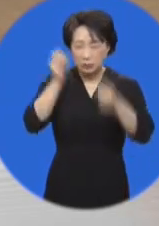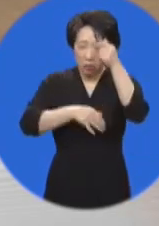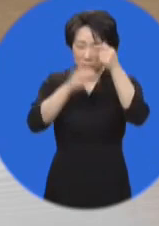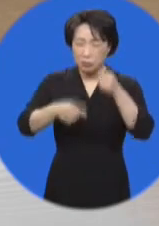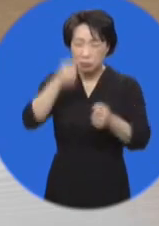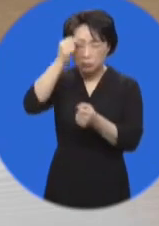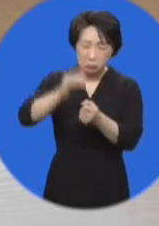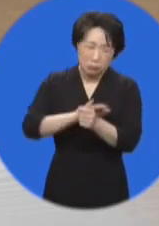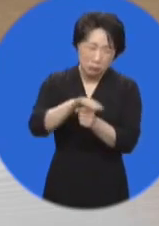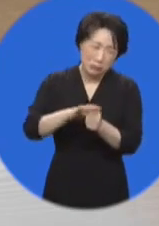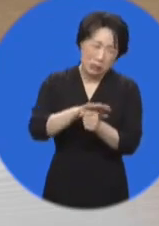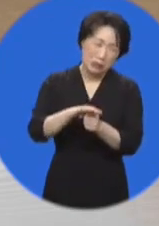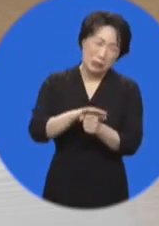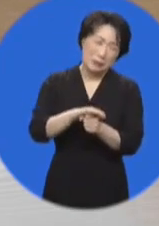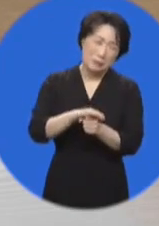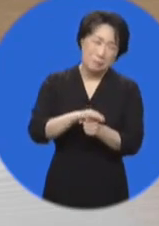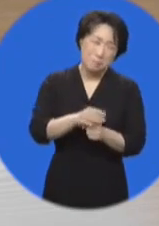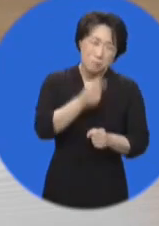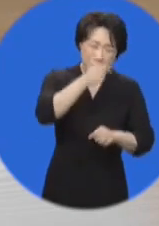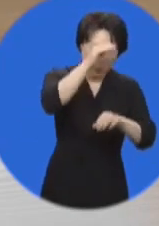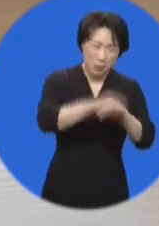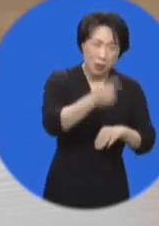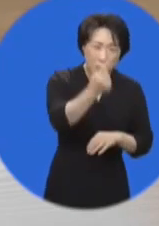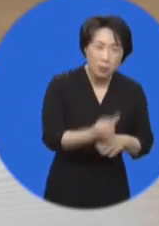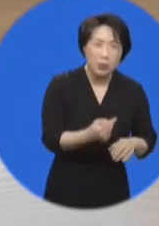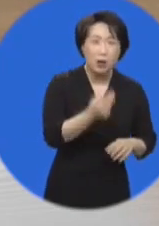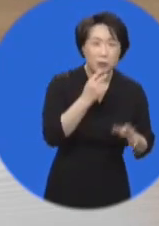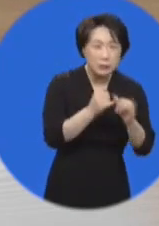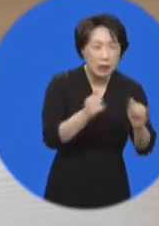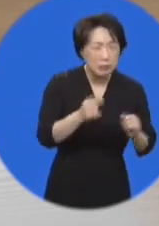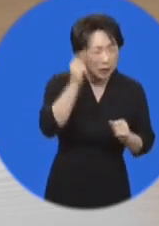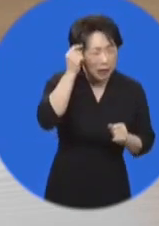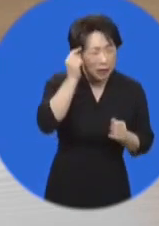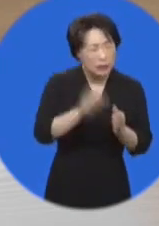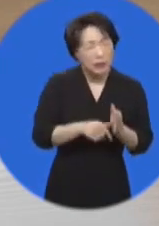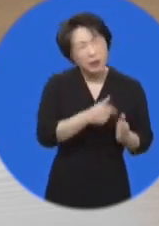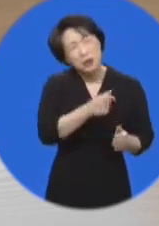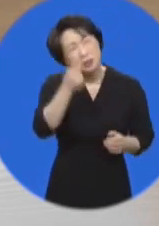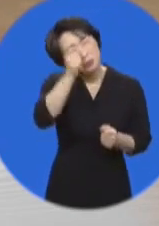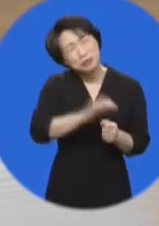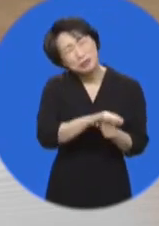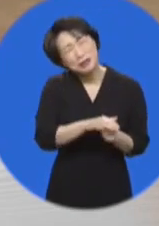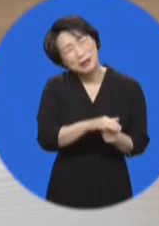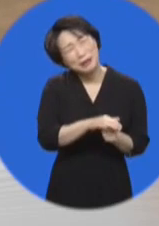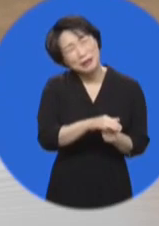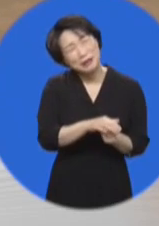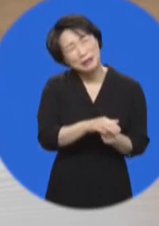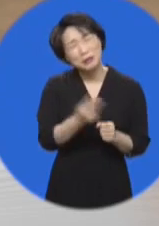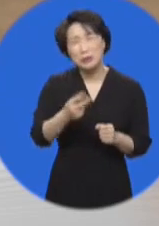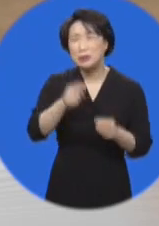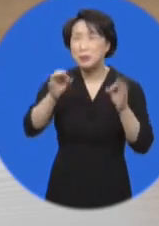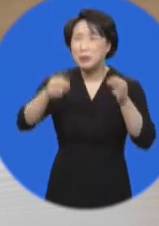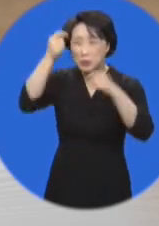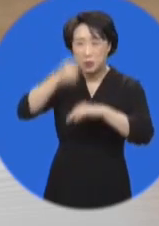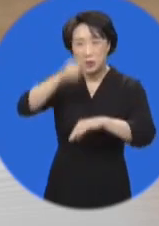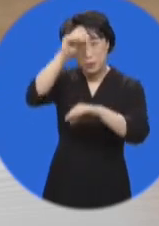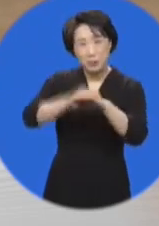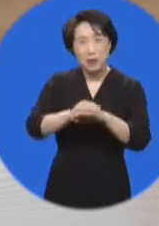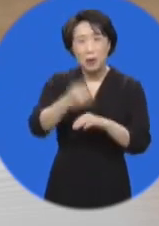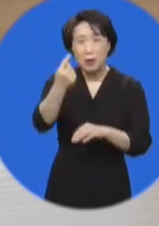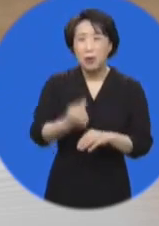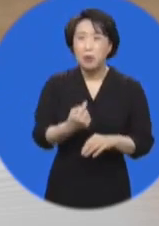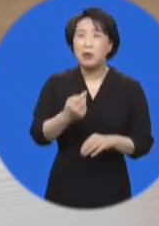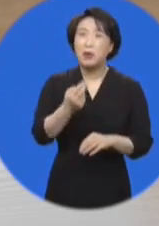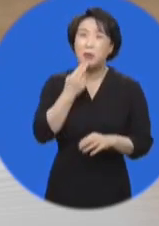불쌍해. 3일 예배 안 나오는 사람 생각하니까 불쌍하고 금요일 철에 안 나오는